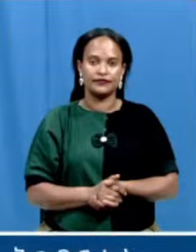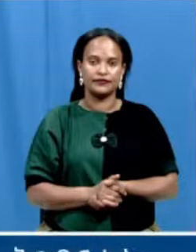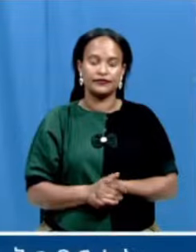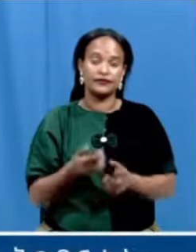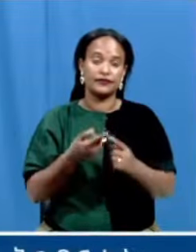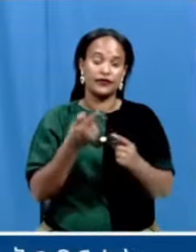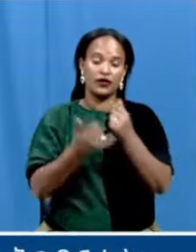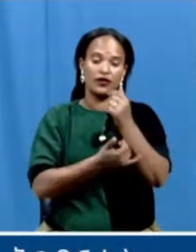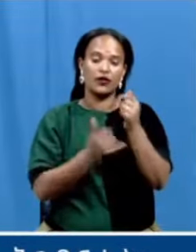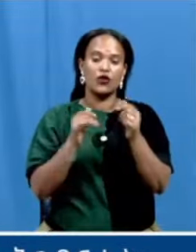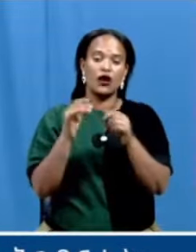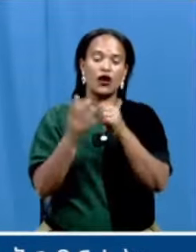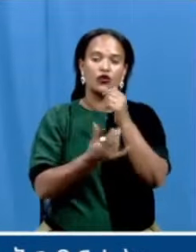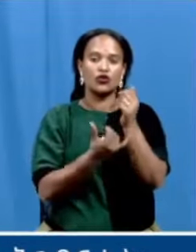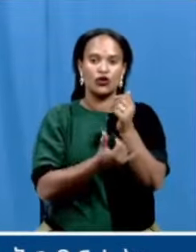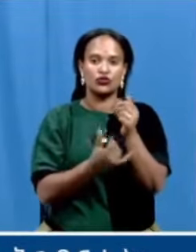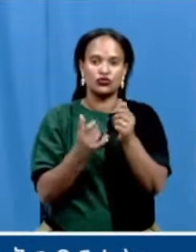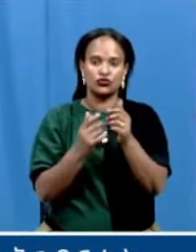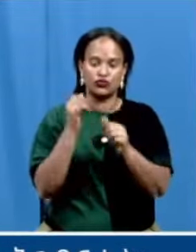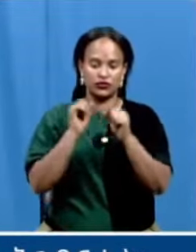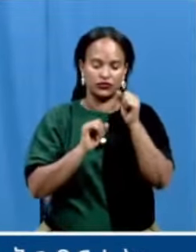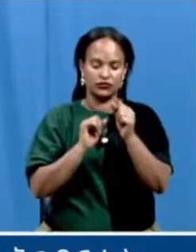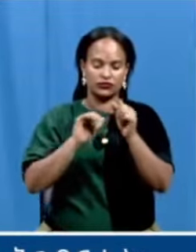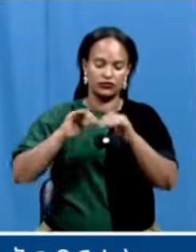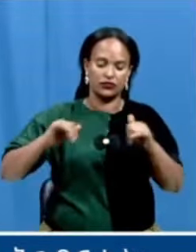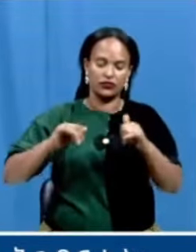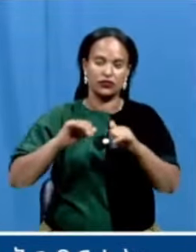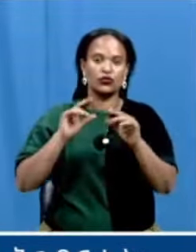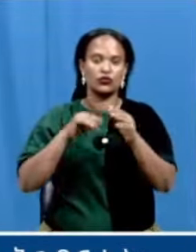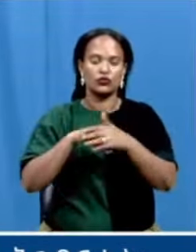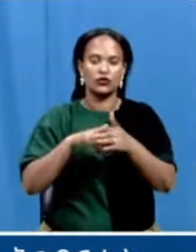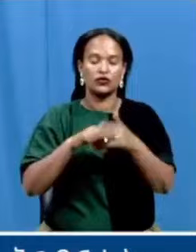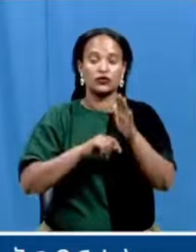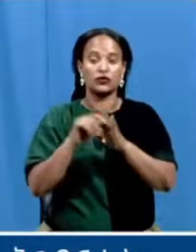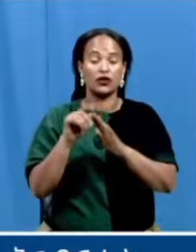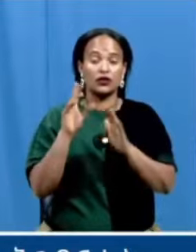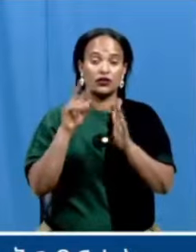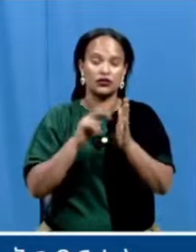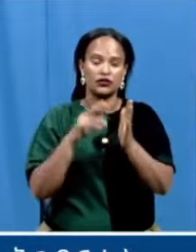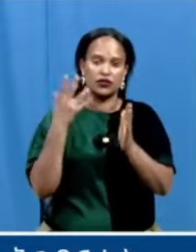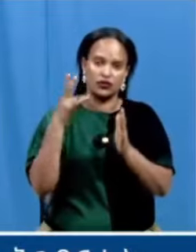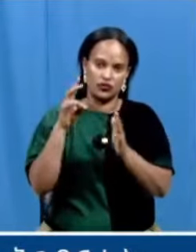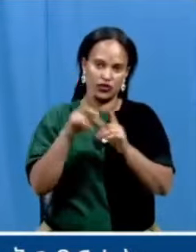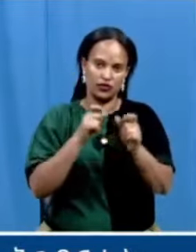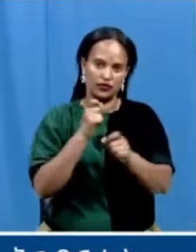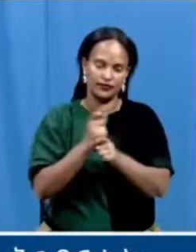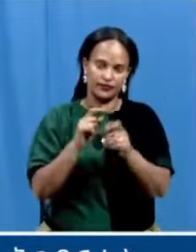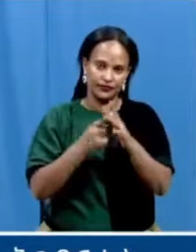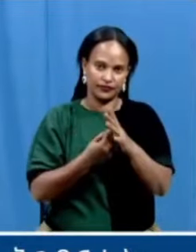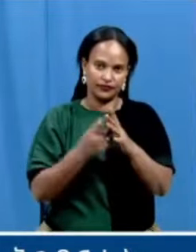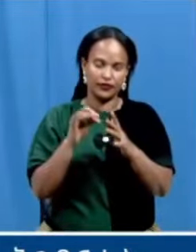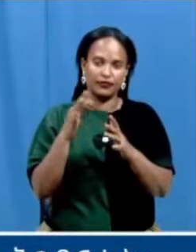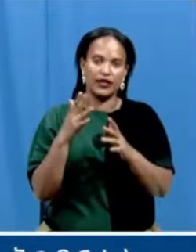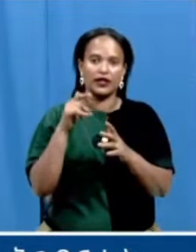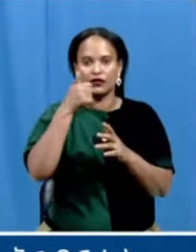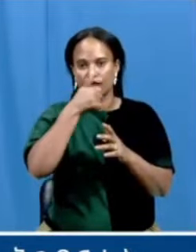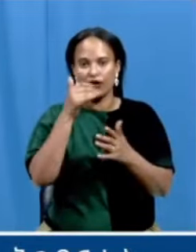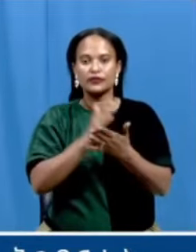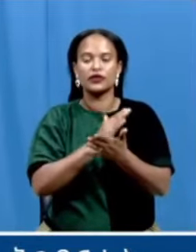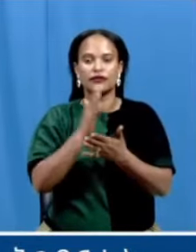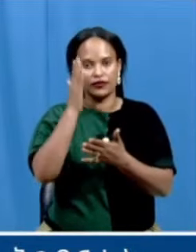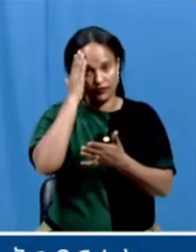ካብ ሃገራውን አህጉራውን ውድድራት ርሒቕን ፅንሓ ጋንታት ኩዕሶ እግሪ ትግራይ ካብ 2017 ዓ.ም ጀሚሩ ኣብ ፕሪምየር ሊግ ኢትዮጵያ ከም